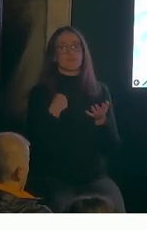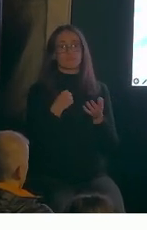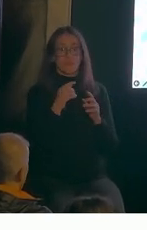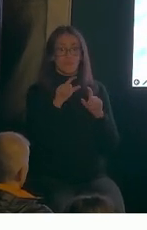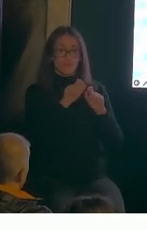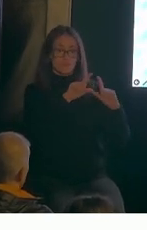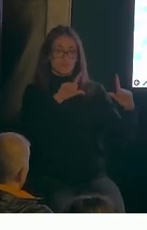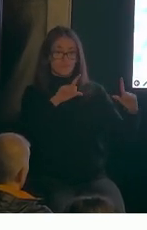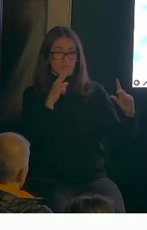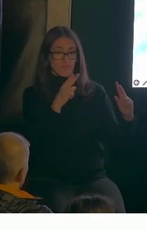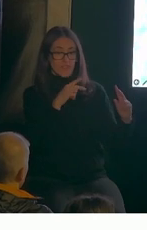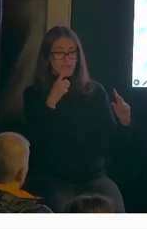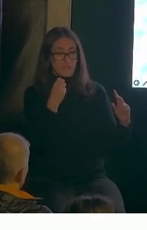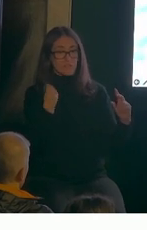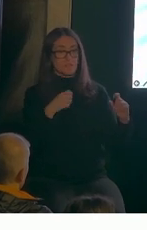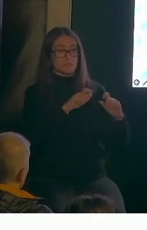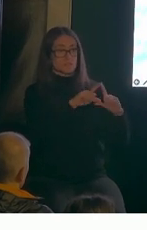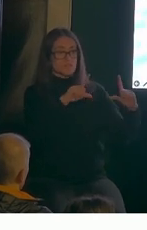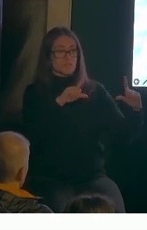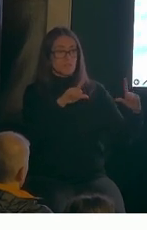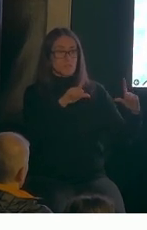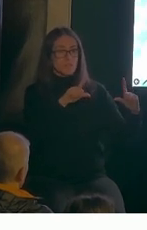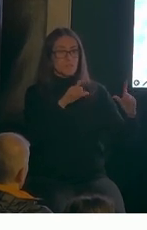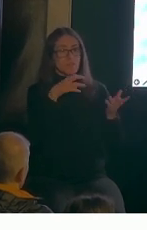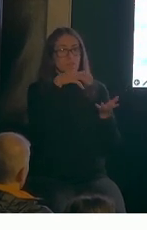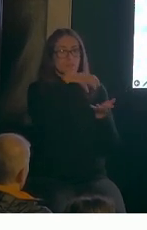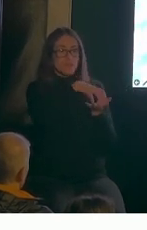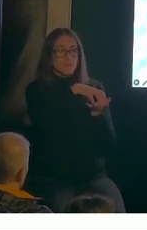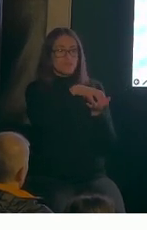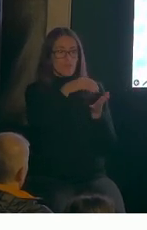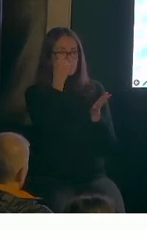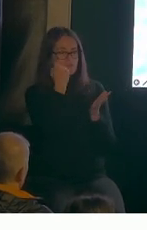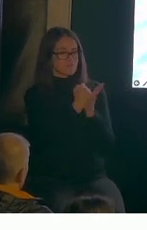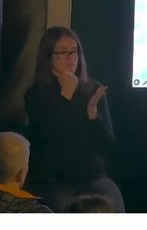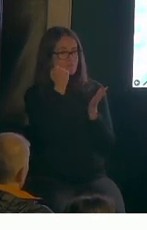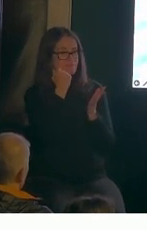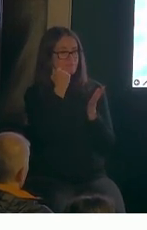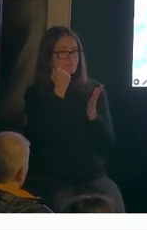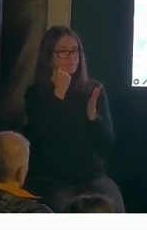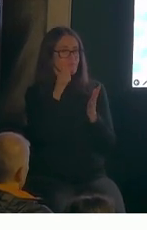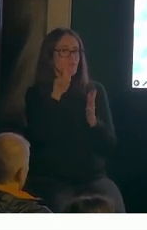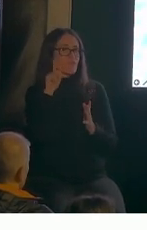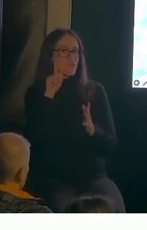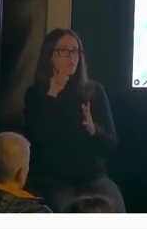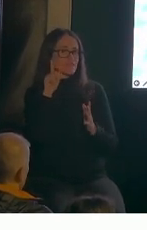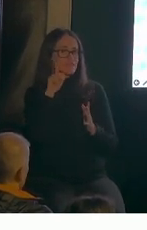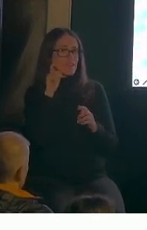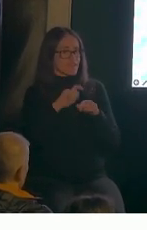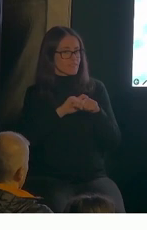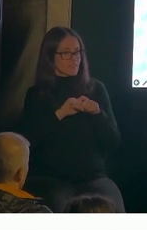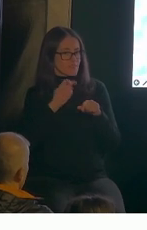que és un brioix molt icònic a França, que té aquesta forma que